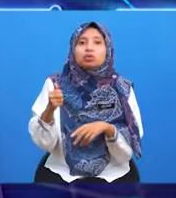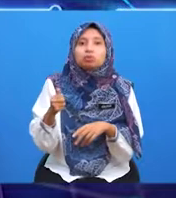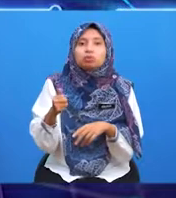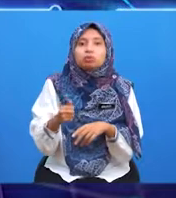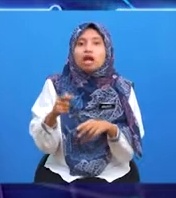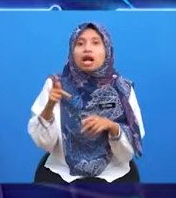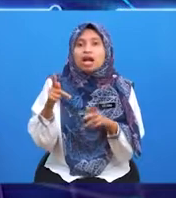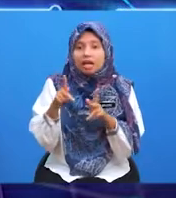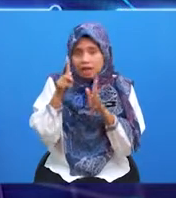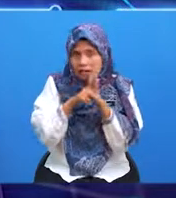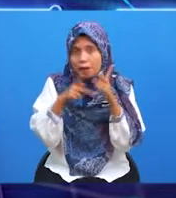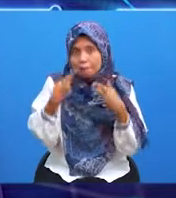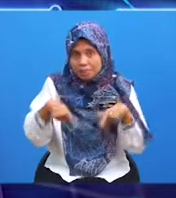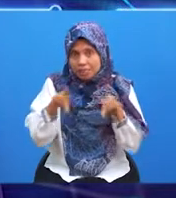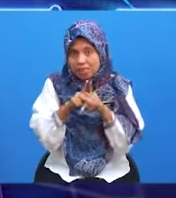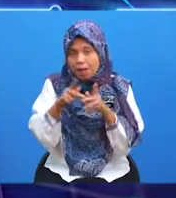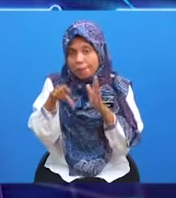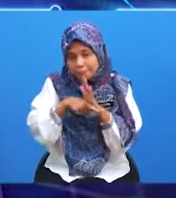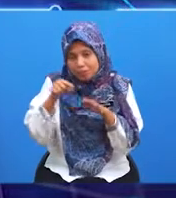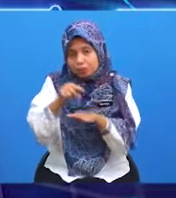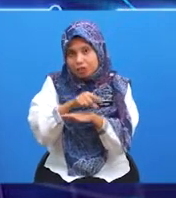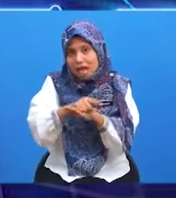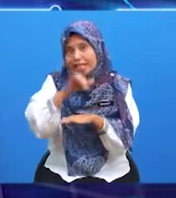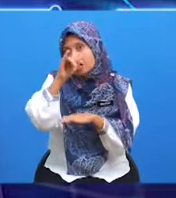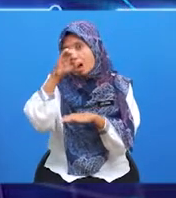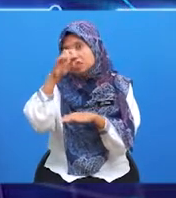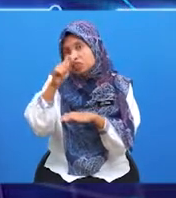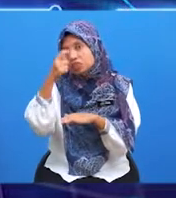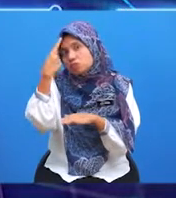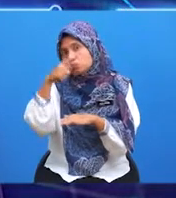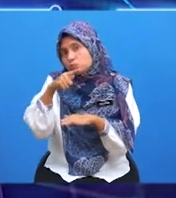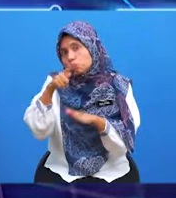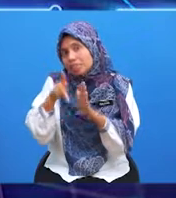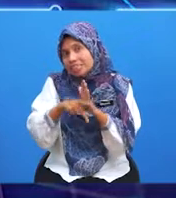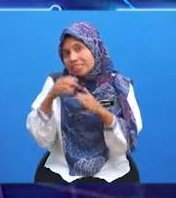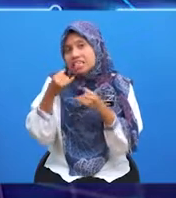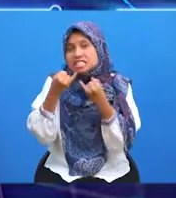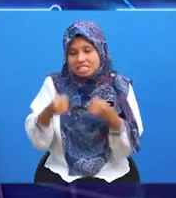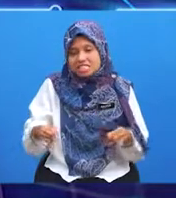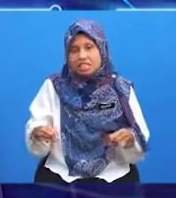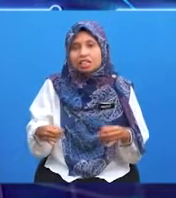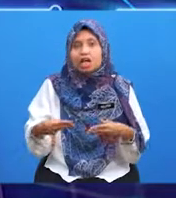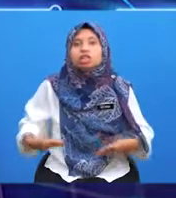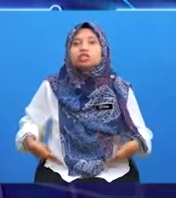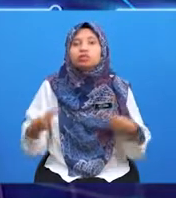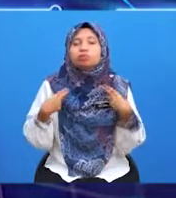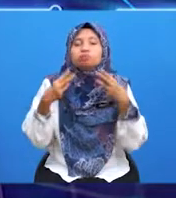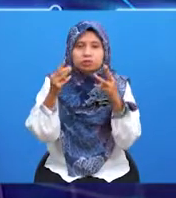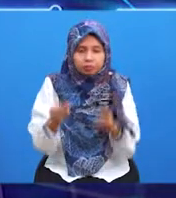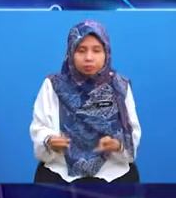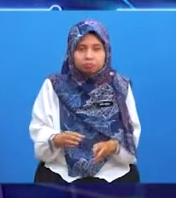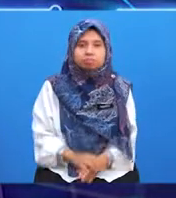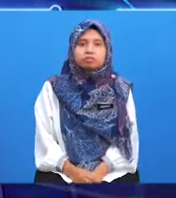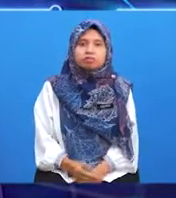iaitu kepentingan penggunaan ICT untuk kesejahteraan hidup